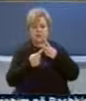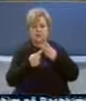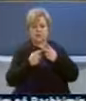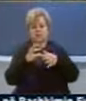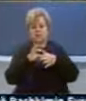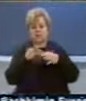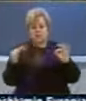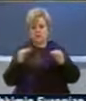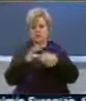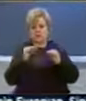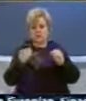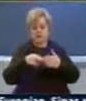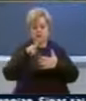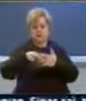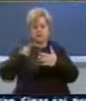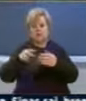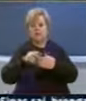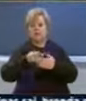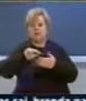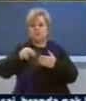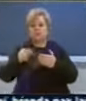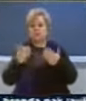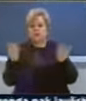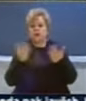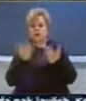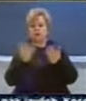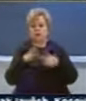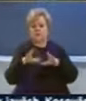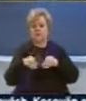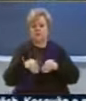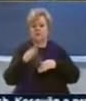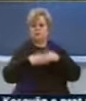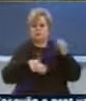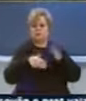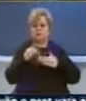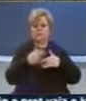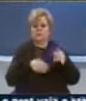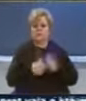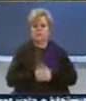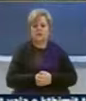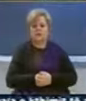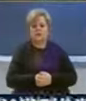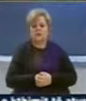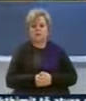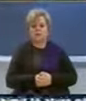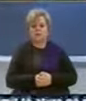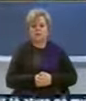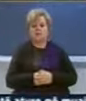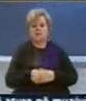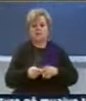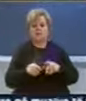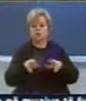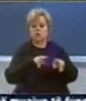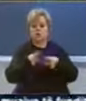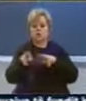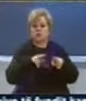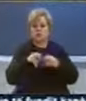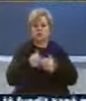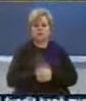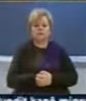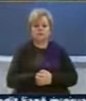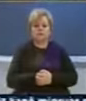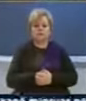shkruar dhe që hedh dyshime se si do të jetë edhe implementueshme në praktik dhe do të prek sistemin unitar të gjyqësorit në